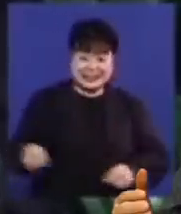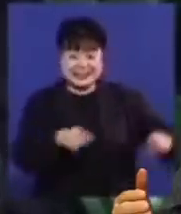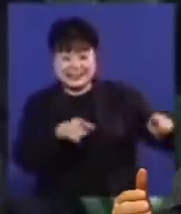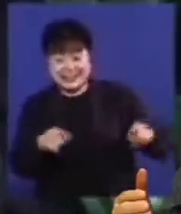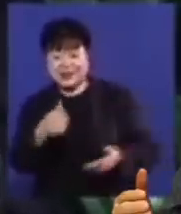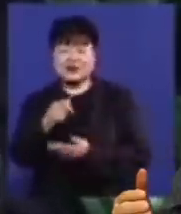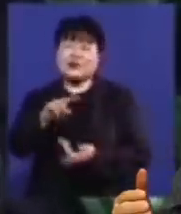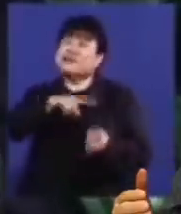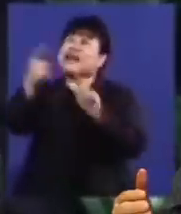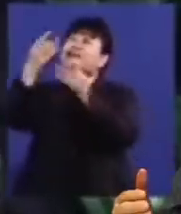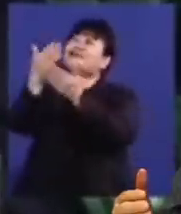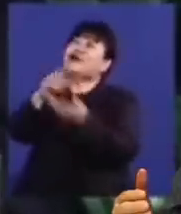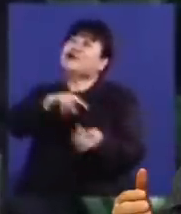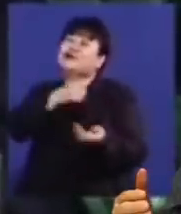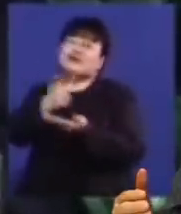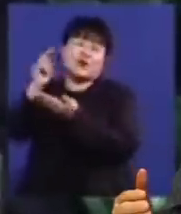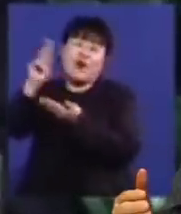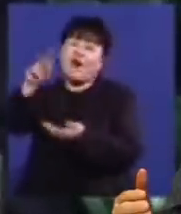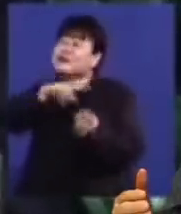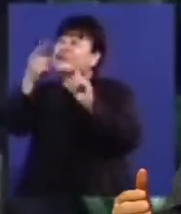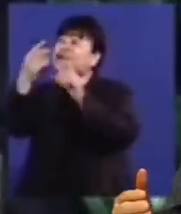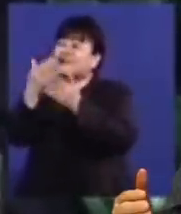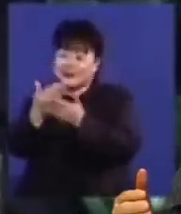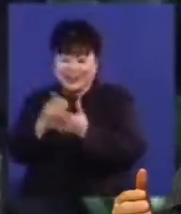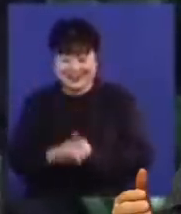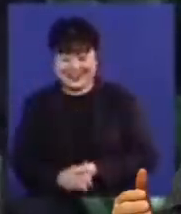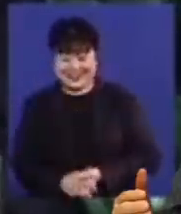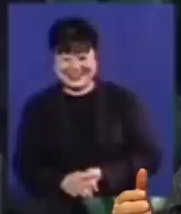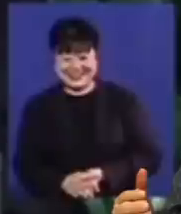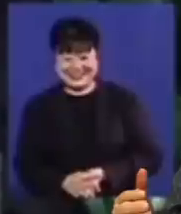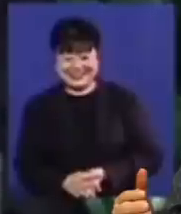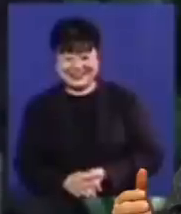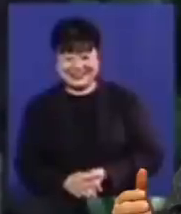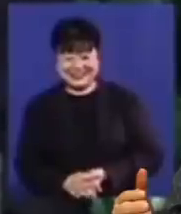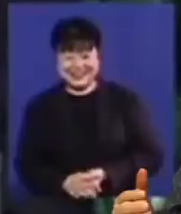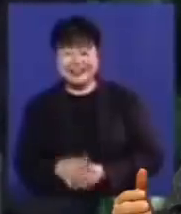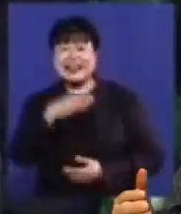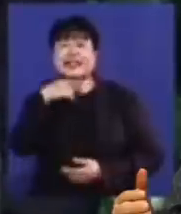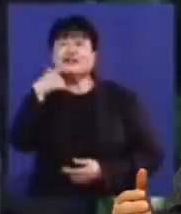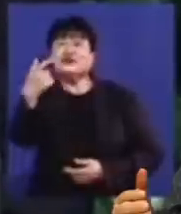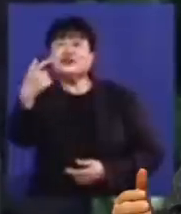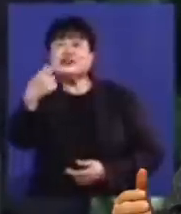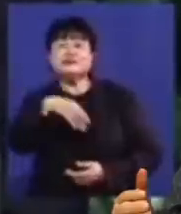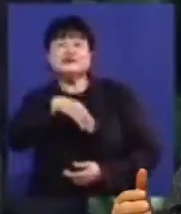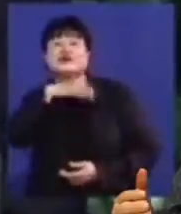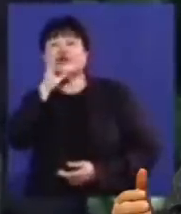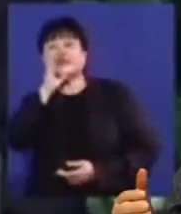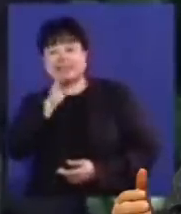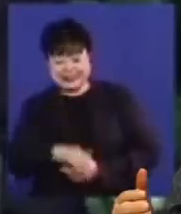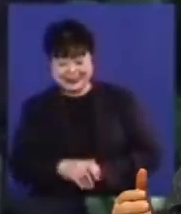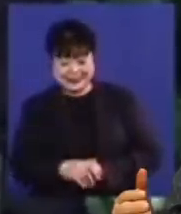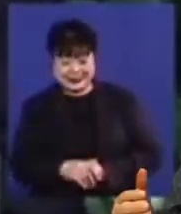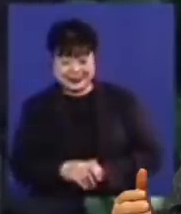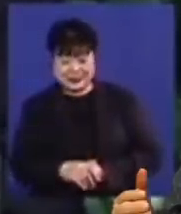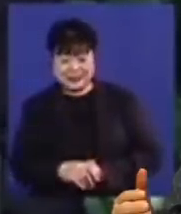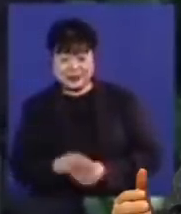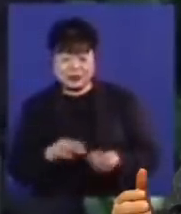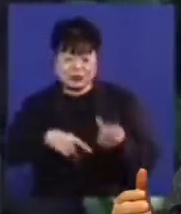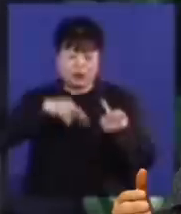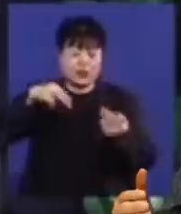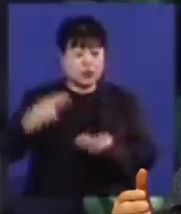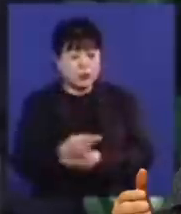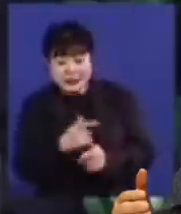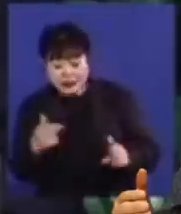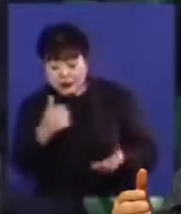주님 살려주셔서 하는 것 다른 사람은 쉽게 볼지 모르지만 60분간 노인이 안 넘어진